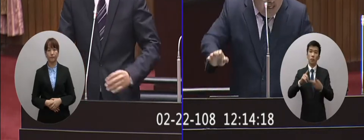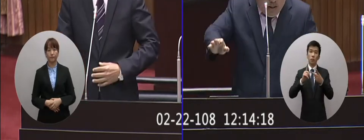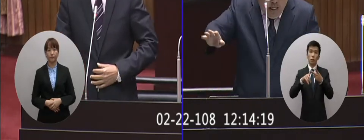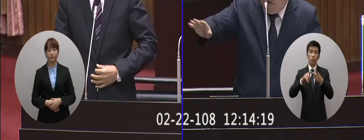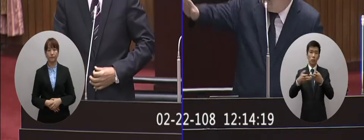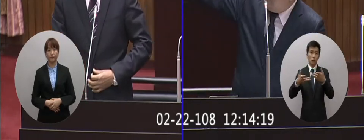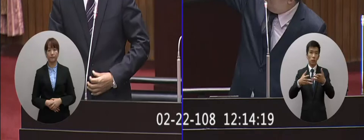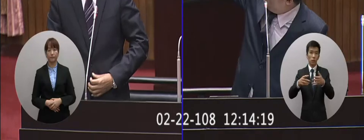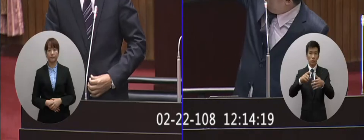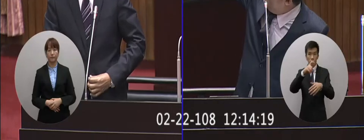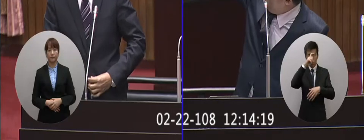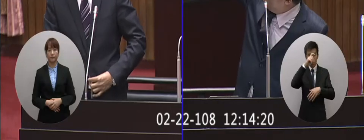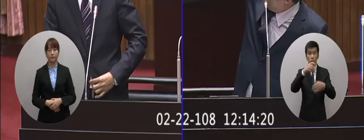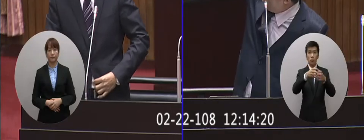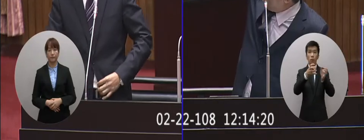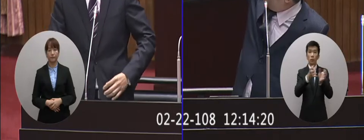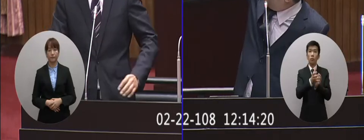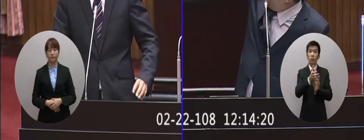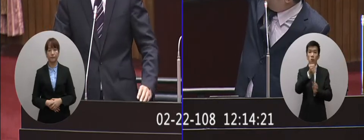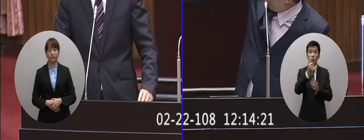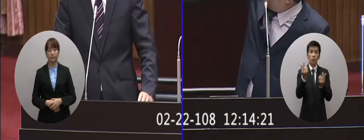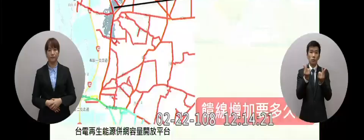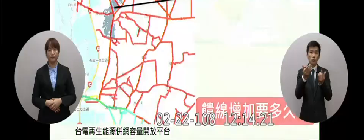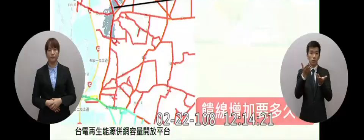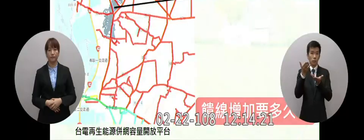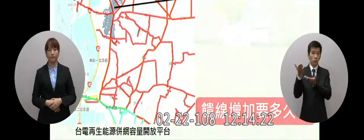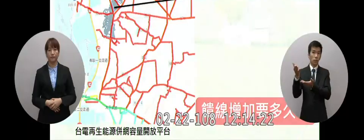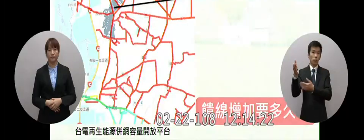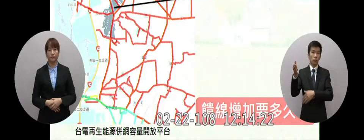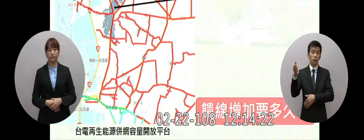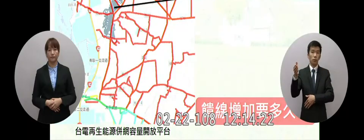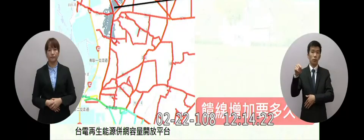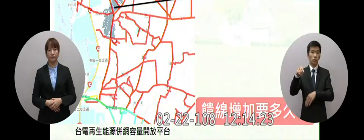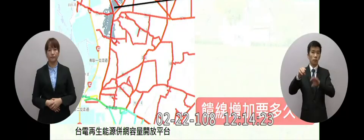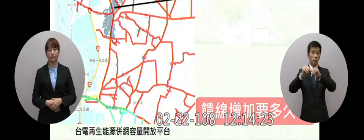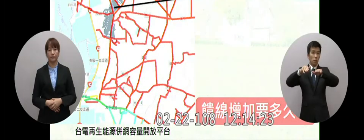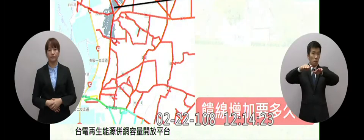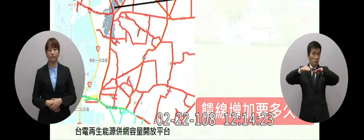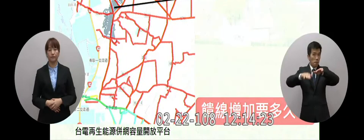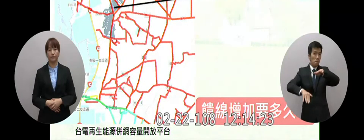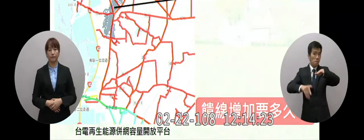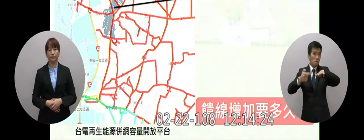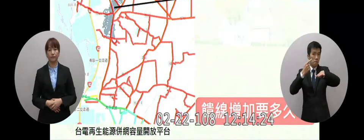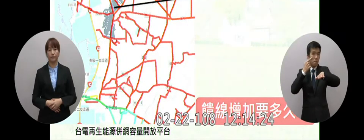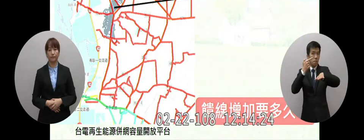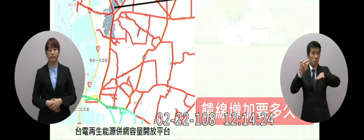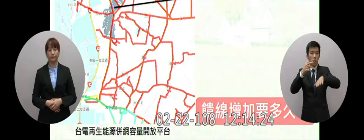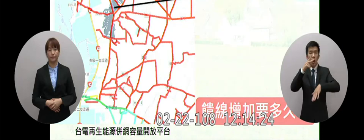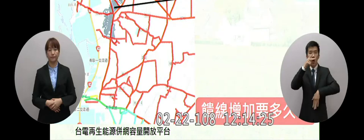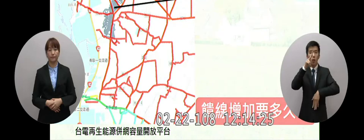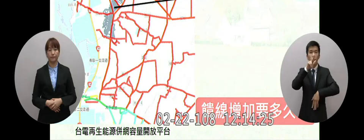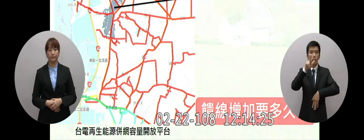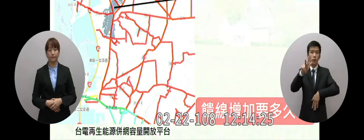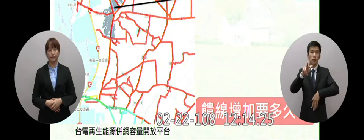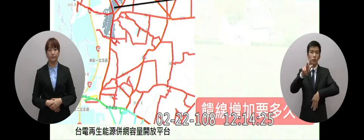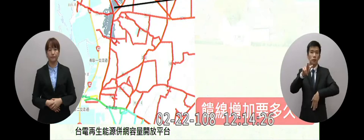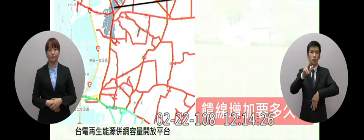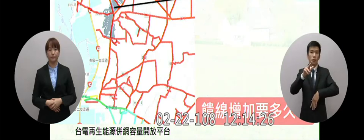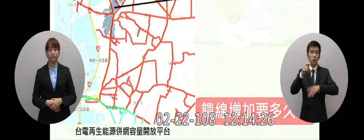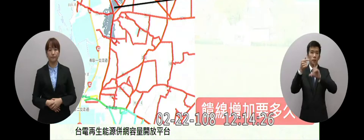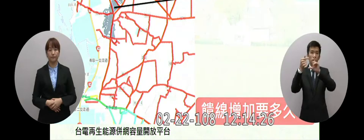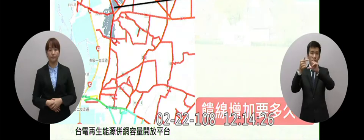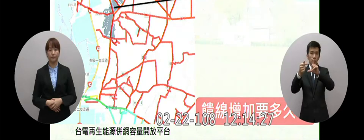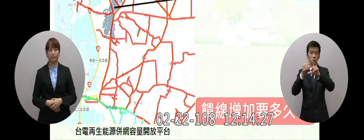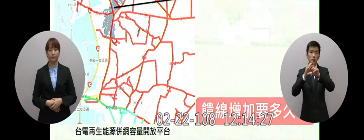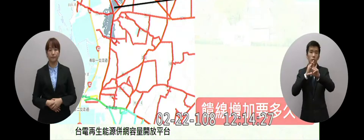因为我们现在好一样是这个地层下陷区，那我灰色的部分大概就是可